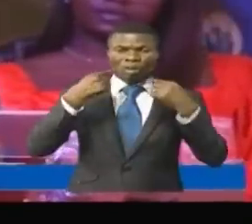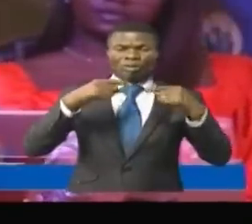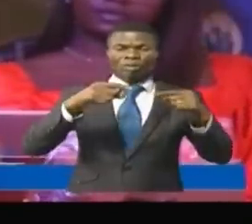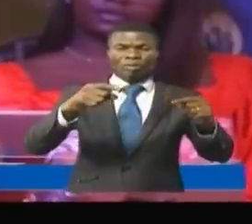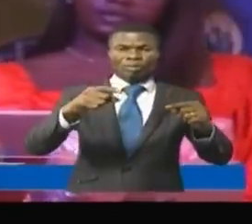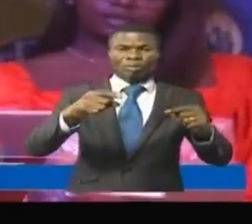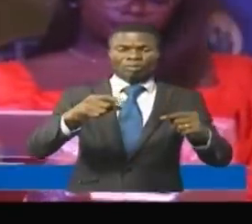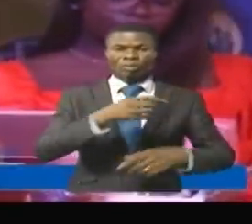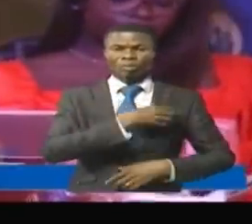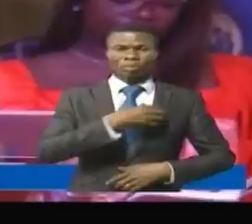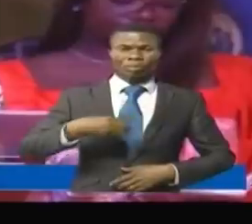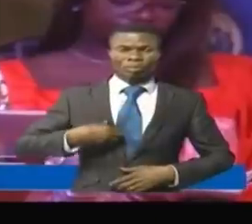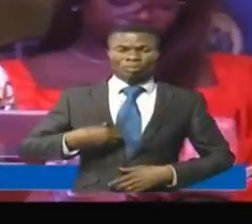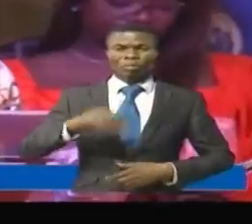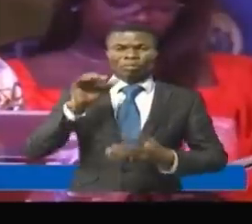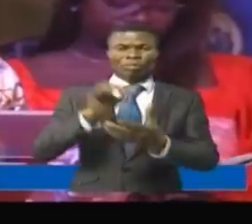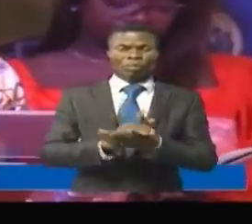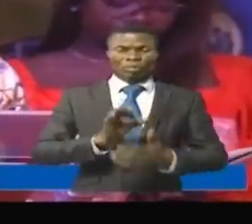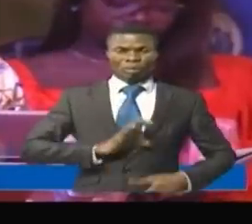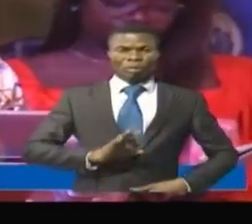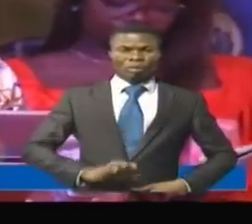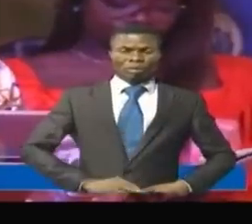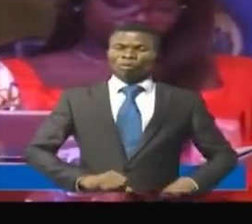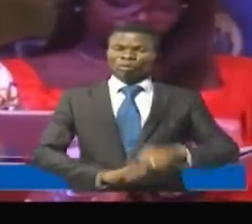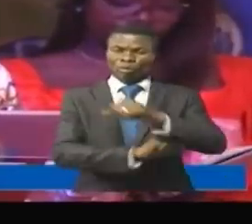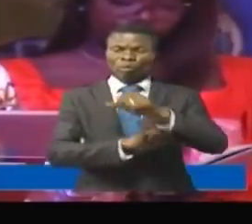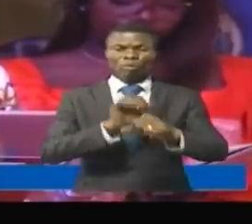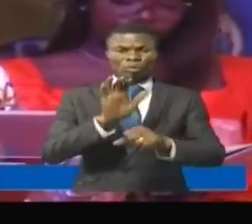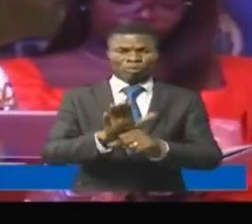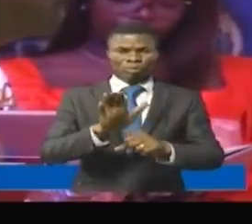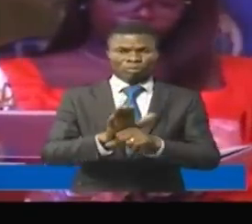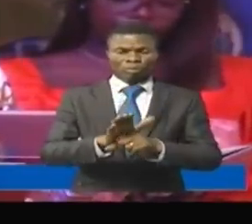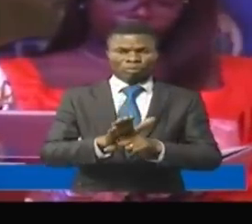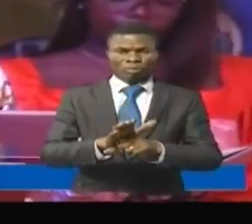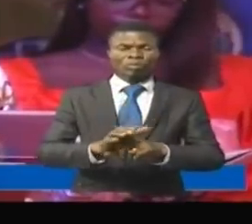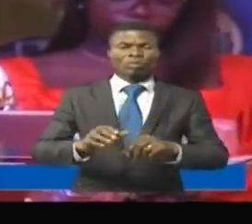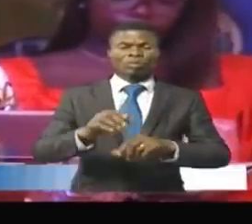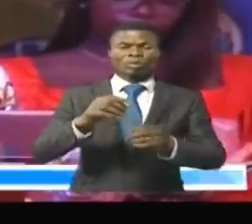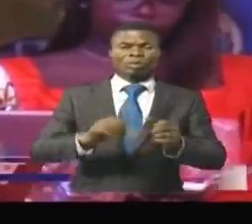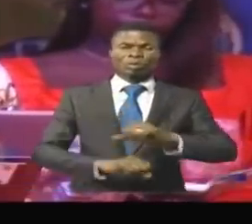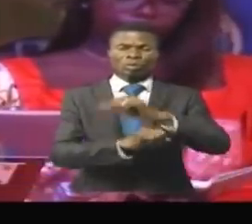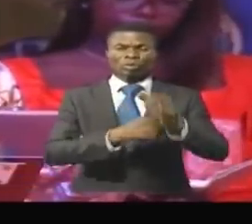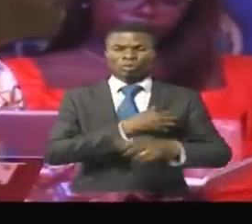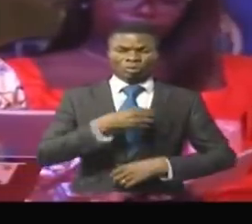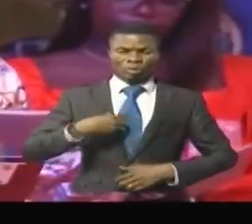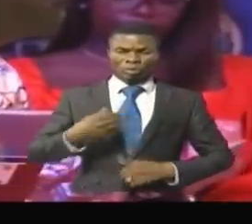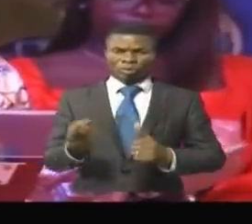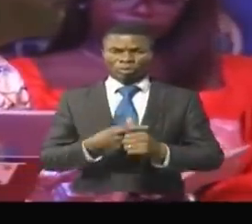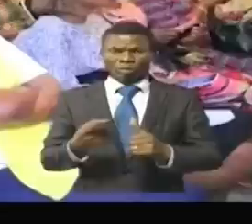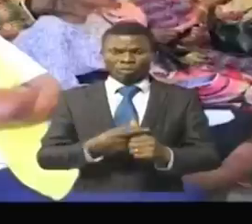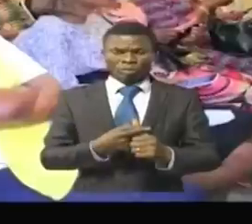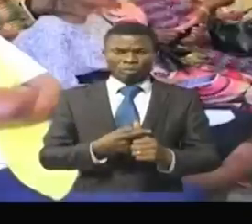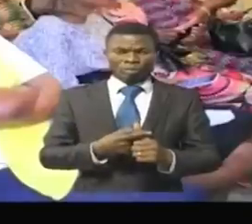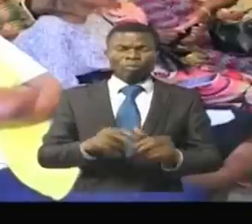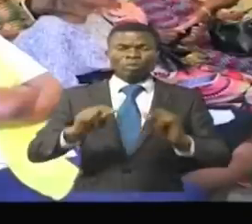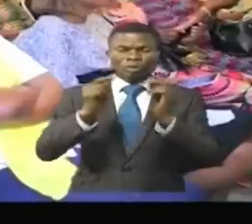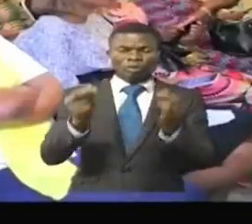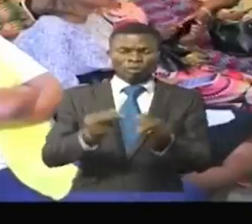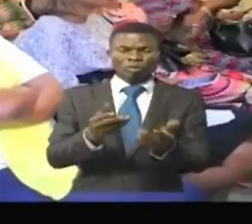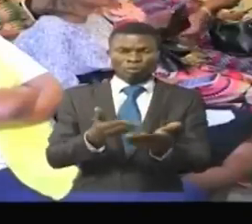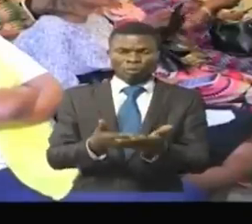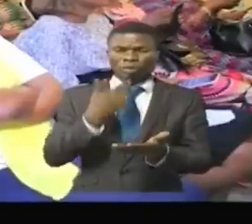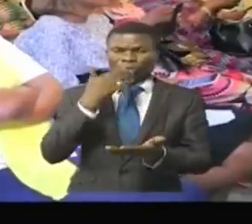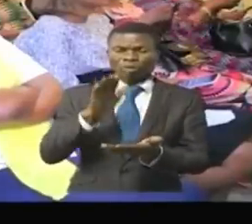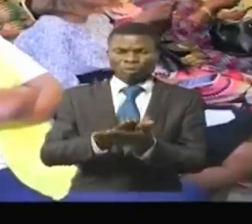la distinguée première dame pour son soutien inconditionnel à la cause des femmes et plus particulièrement à Pluriel dont elle est la marraine.